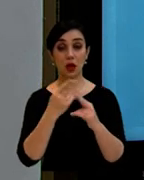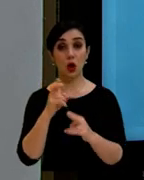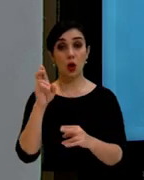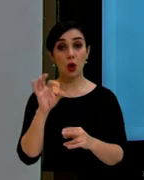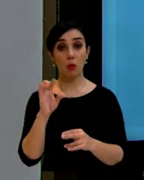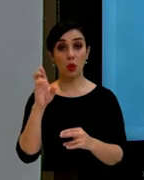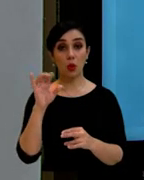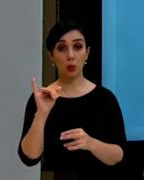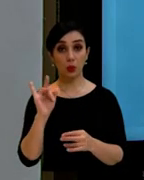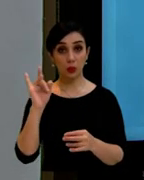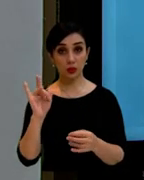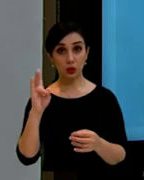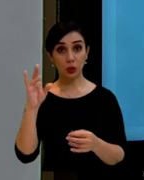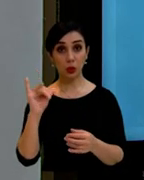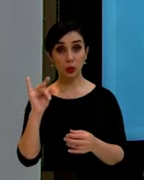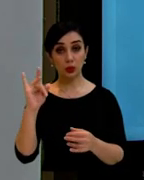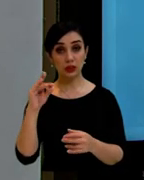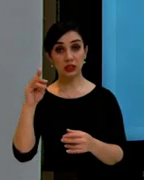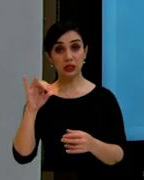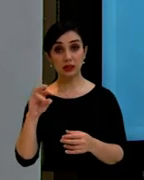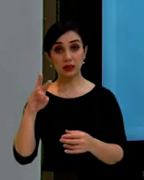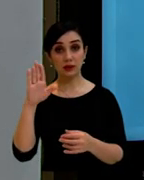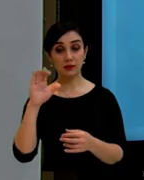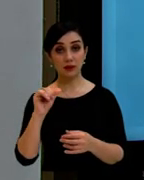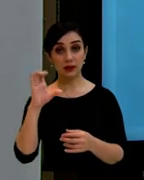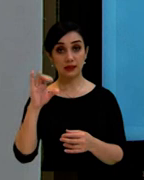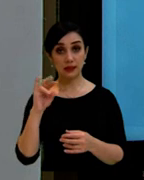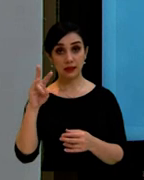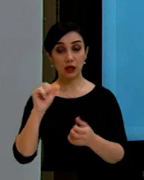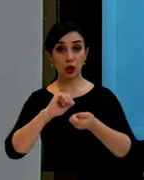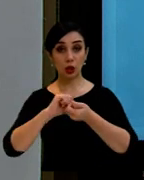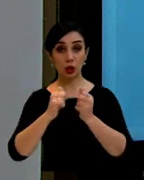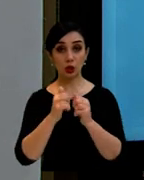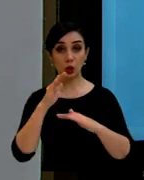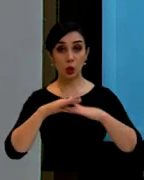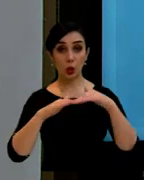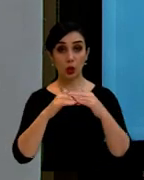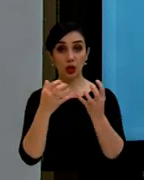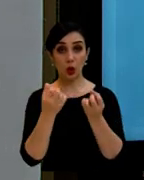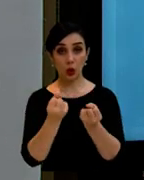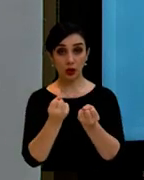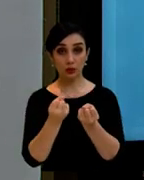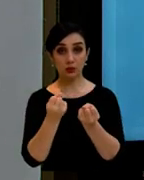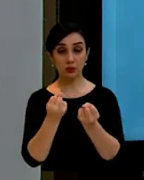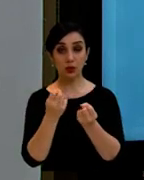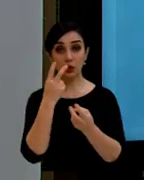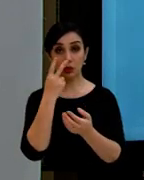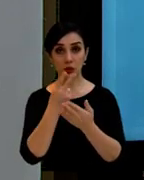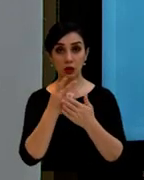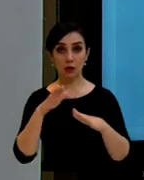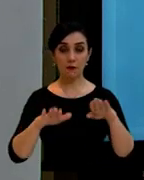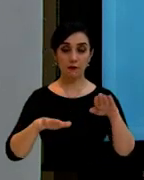Bobur nur jilvasiga cho'mib o'ynayotgan toshni qo'liga olib, salmoqlab ko'rdi.